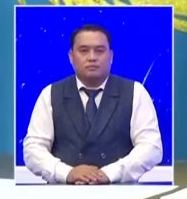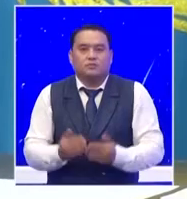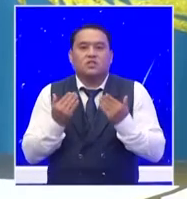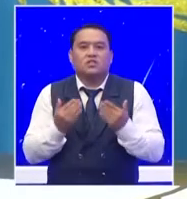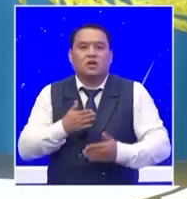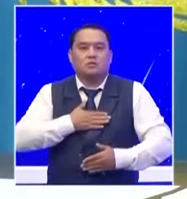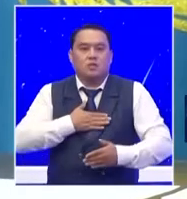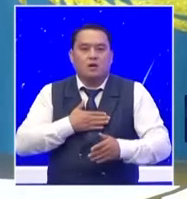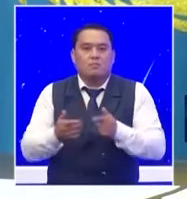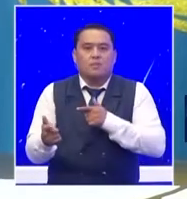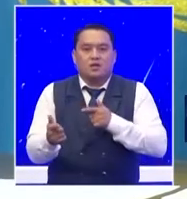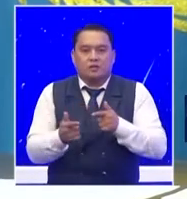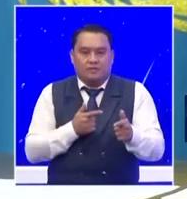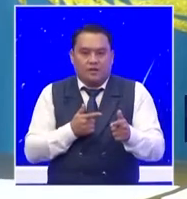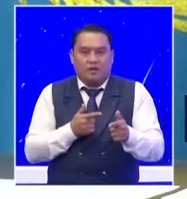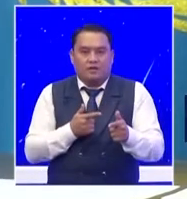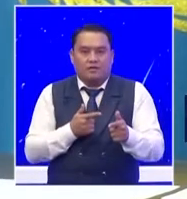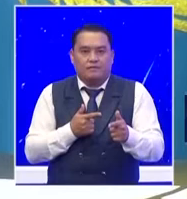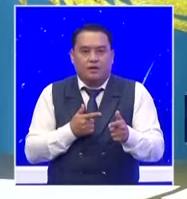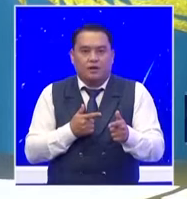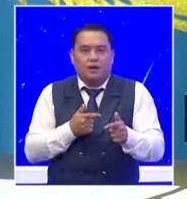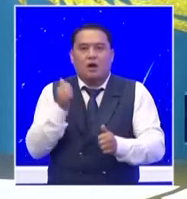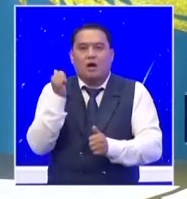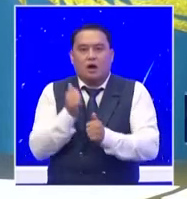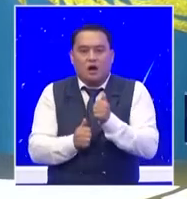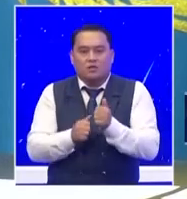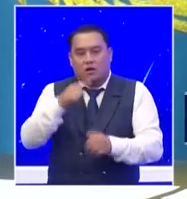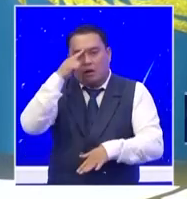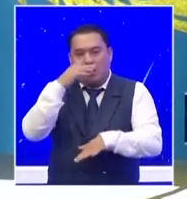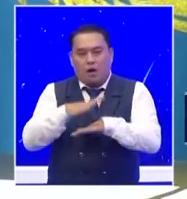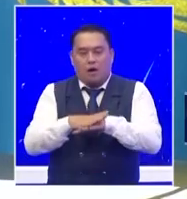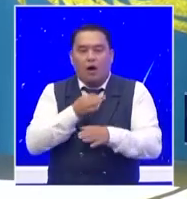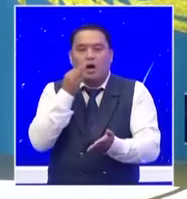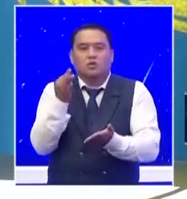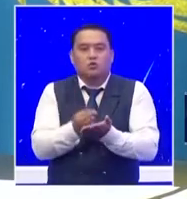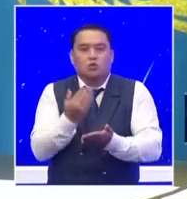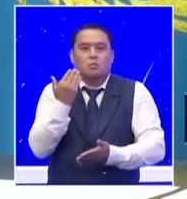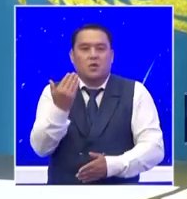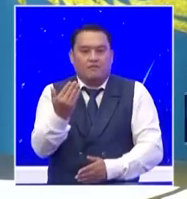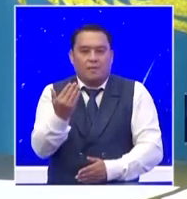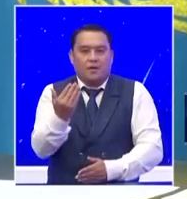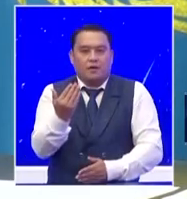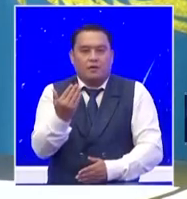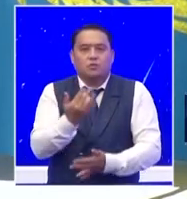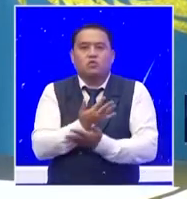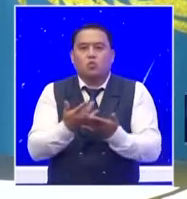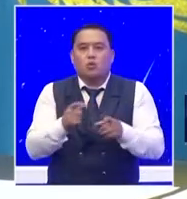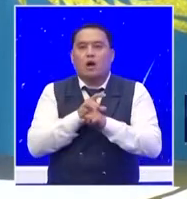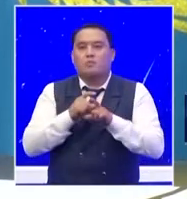должны вот эту подготовительную работу. То, что я сказал, каждый аким должен отчитываться перед вами. Сколько